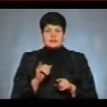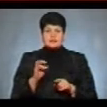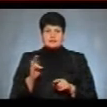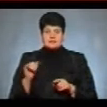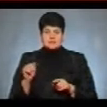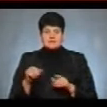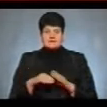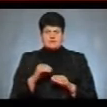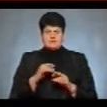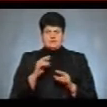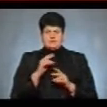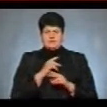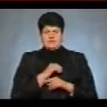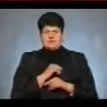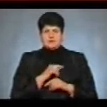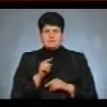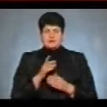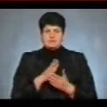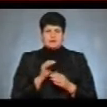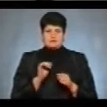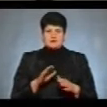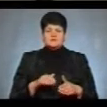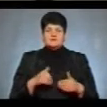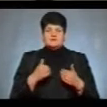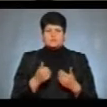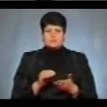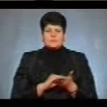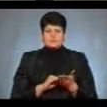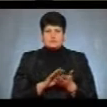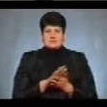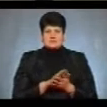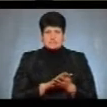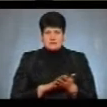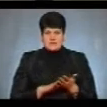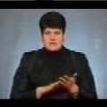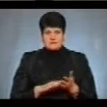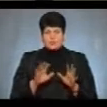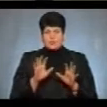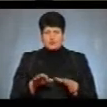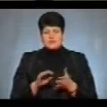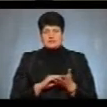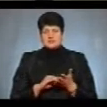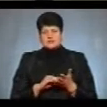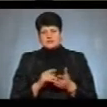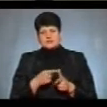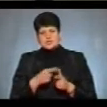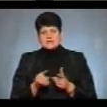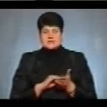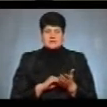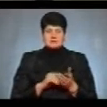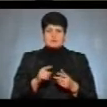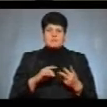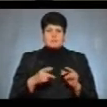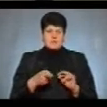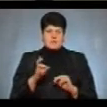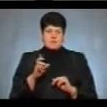відповідно, виборці помилялися і, відповідно, вони мали право звернутися з письмовою заявою до голови чи секретаря комісії для того, щоб їм замінили